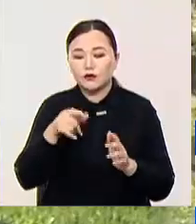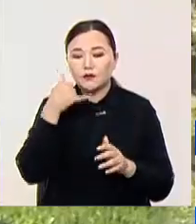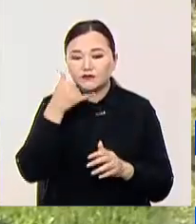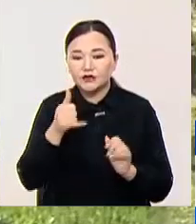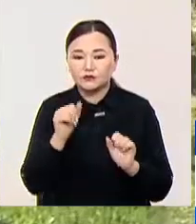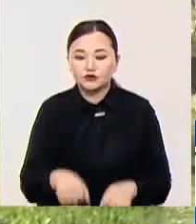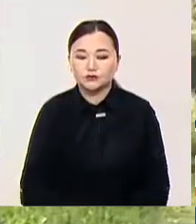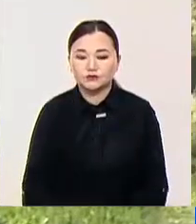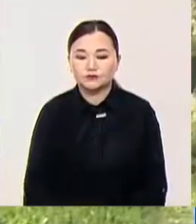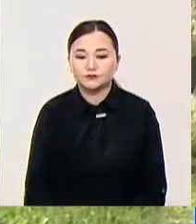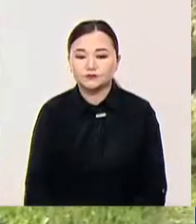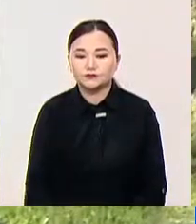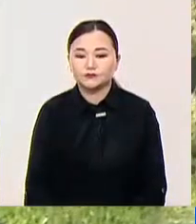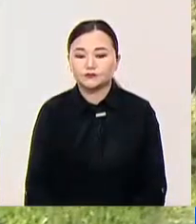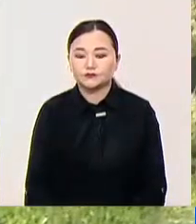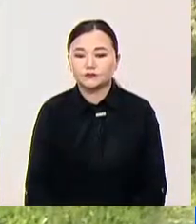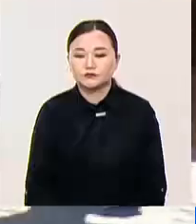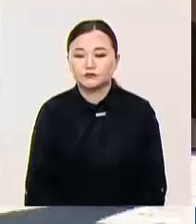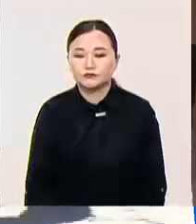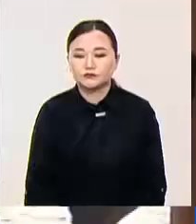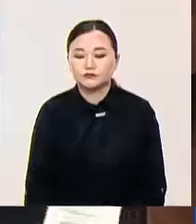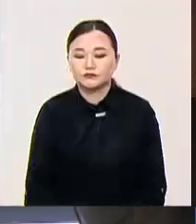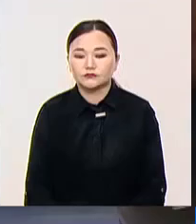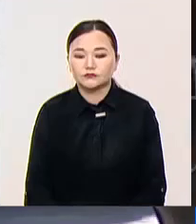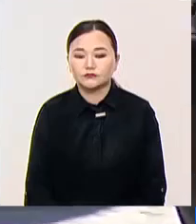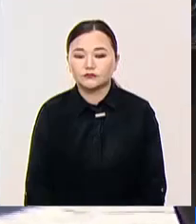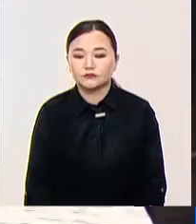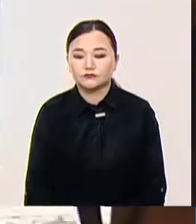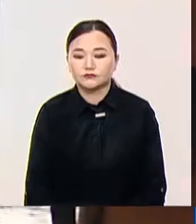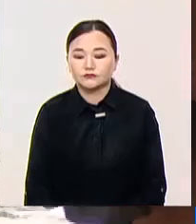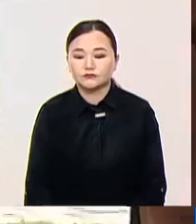Азамат Хабетов, Геннадий Лукин, Информбюро, Алматы.